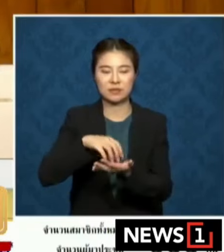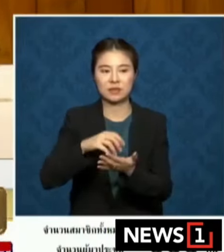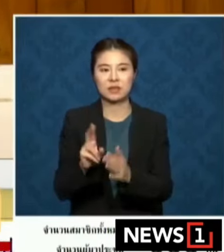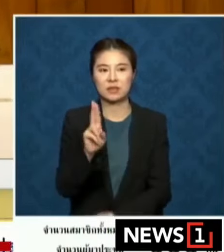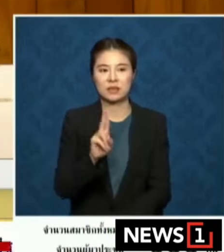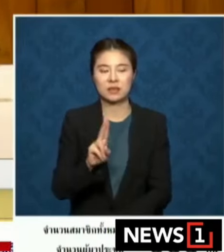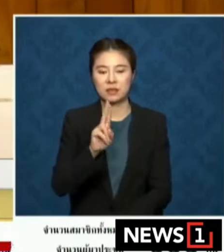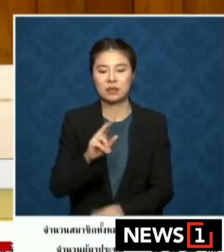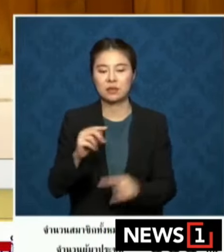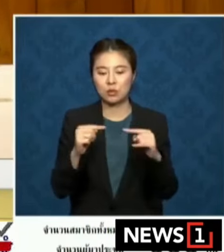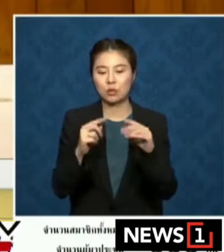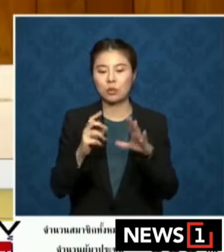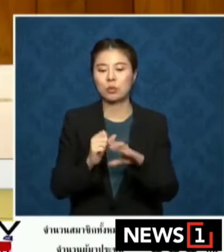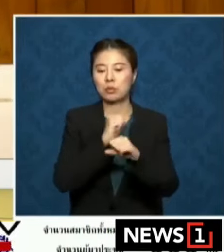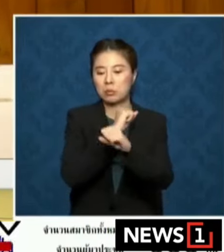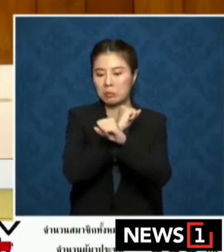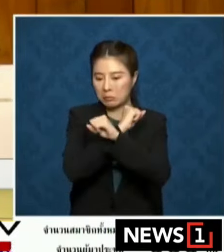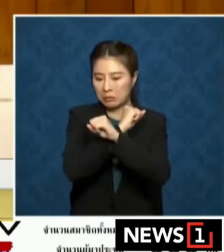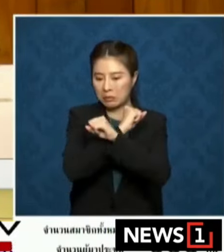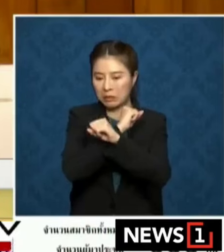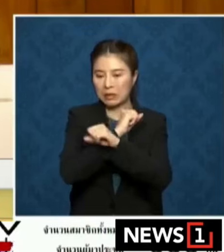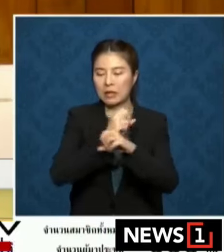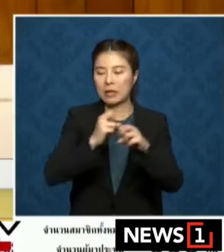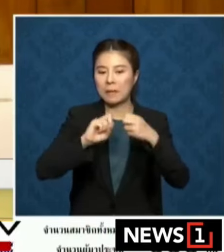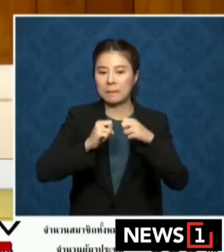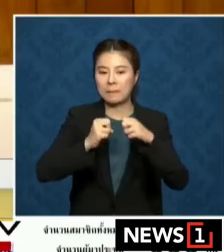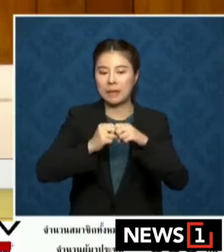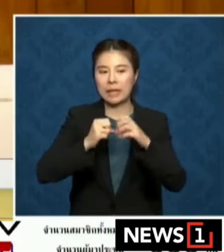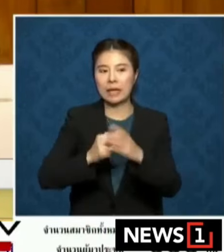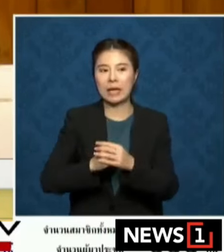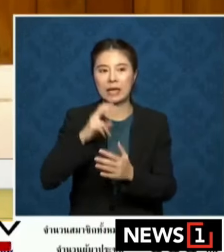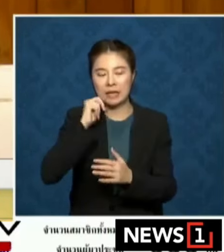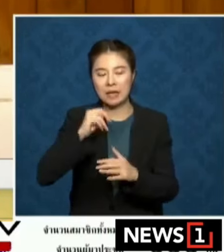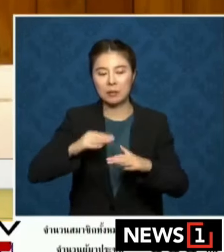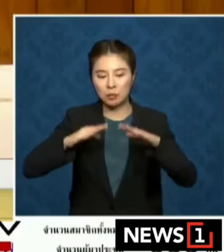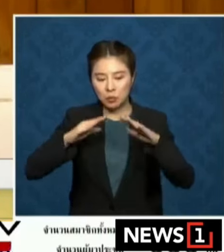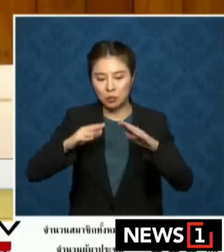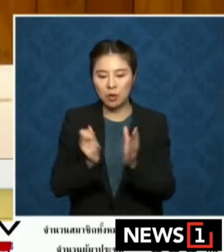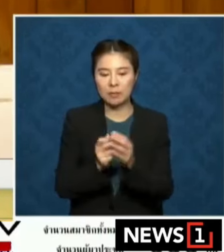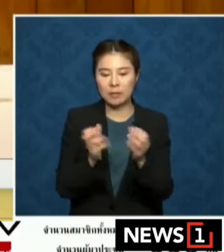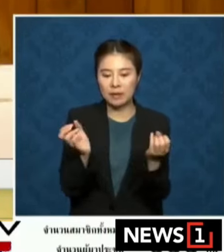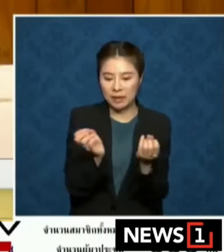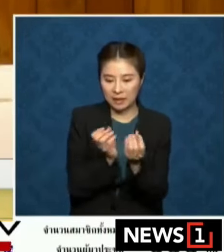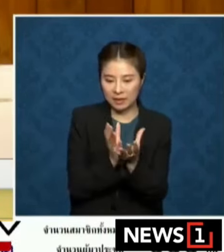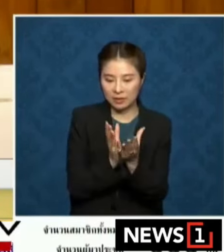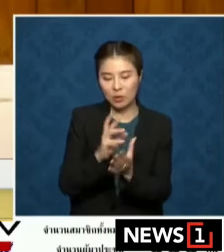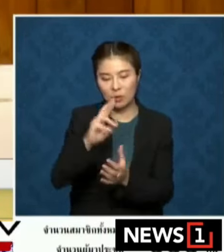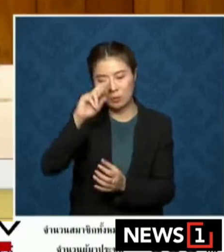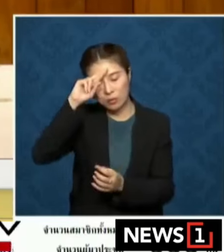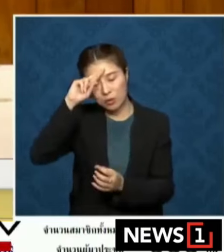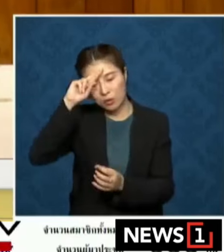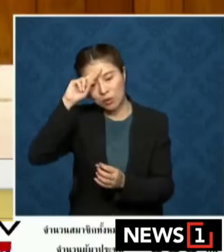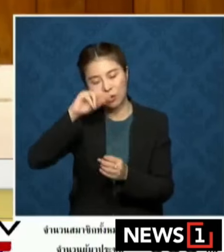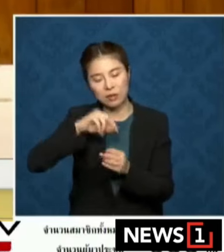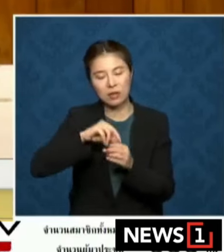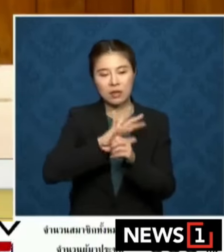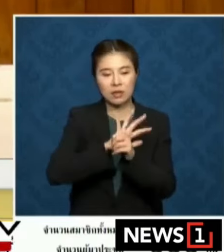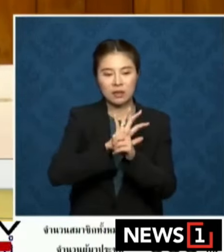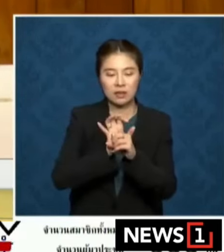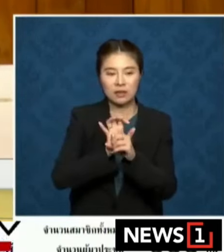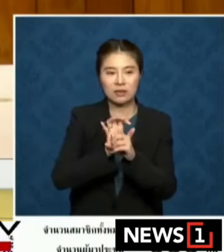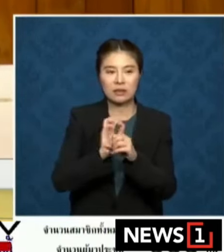กรณีฉุกเฉินเป็นเงินเอ่อร้อยละ2.86คาดการณ์ว่างบประมาณที่ตั้งไว้จะเป็นงบประมาณที่มีความ